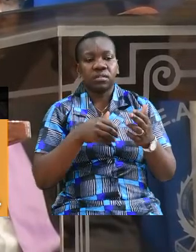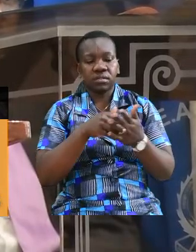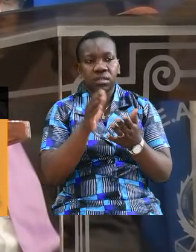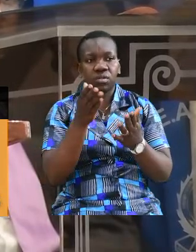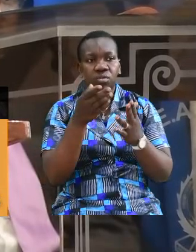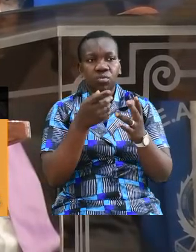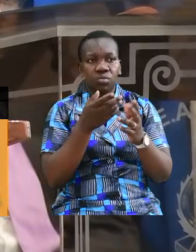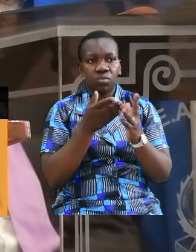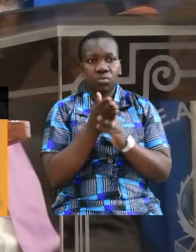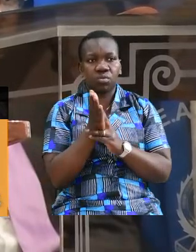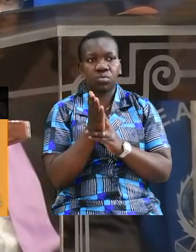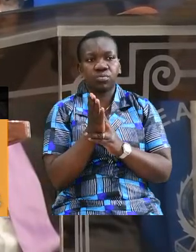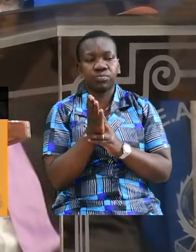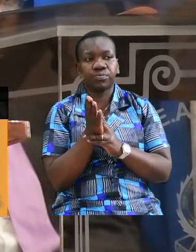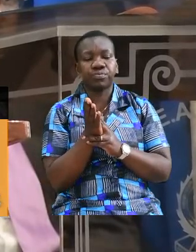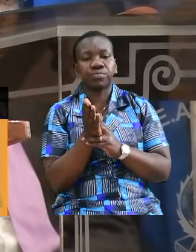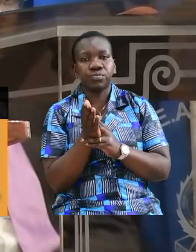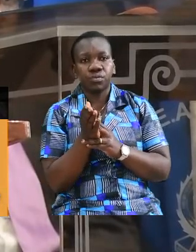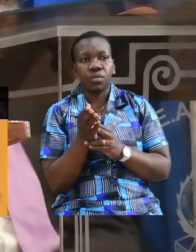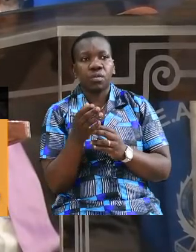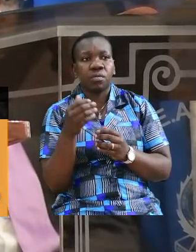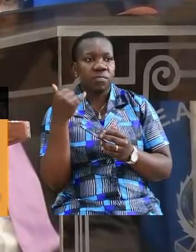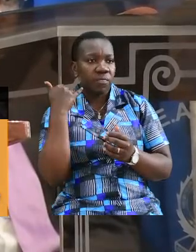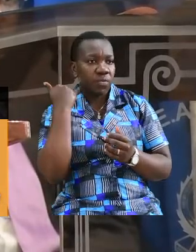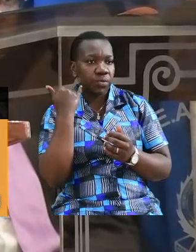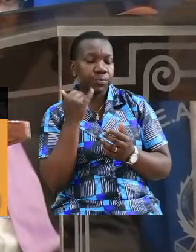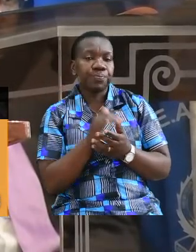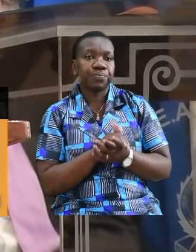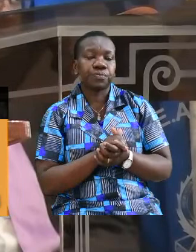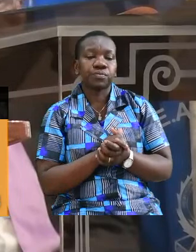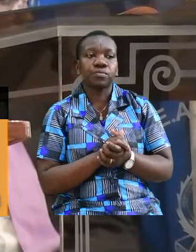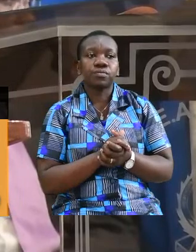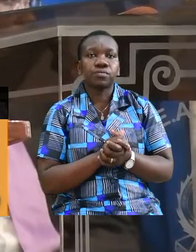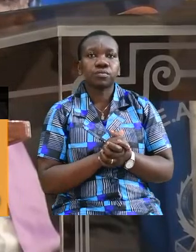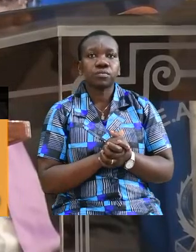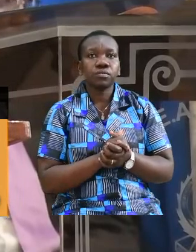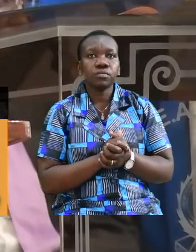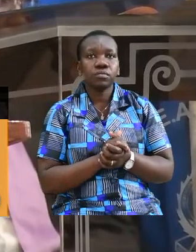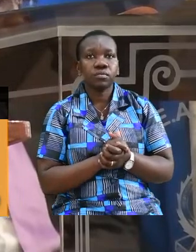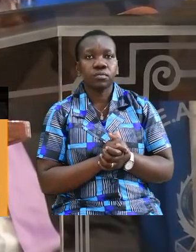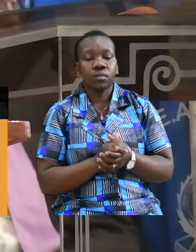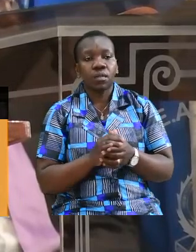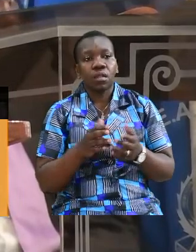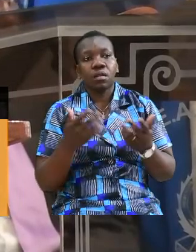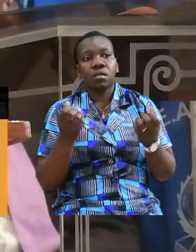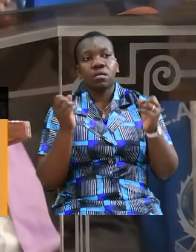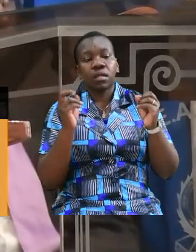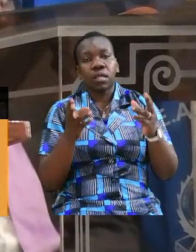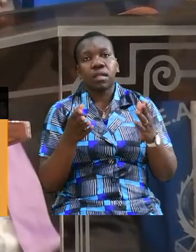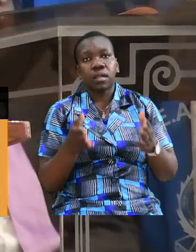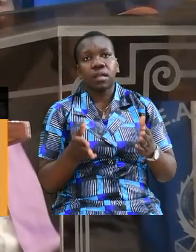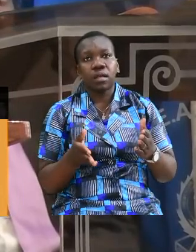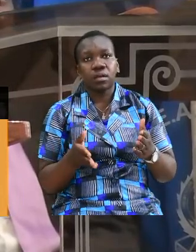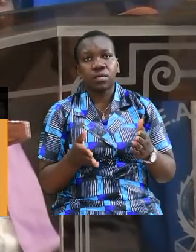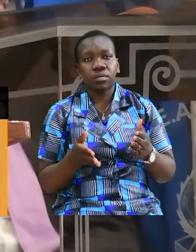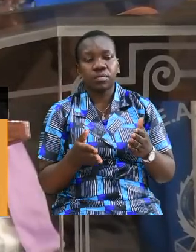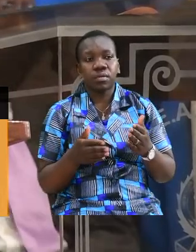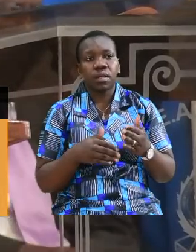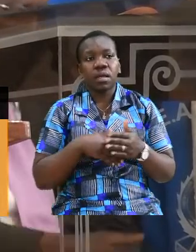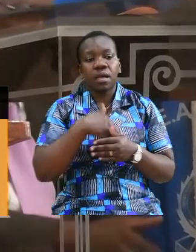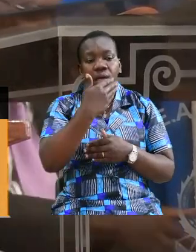Brigade classes zinakuanga hapa kanisani pale kwa youth after baada ya ibada